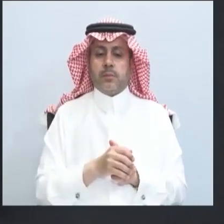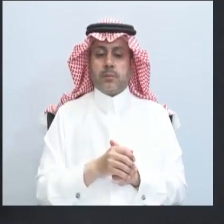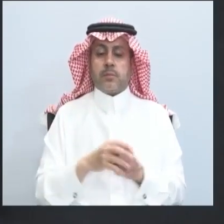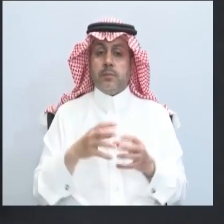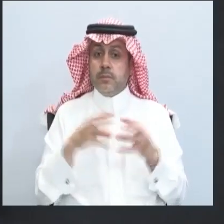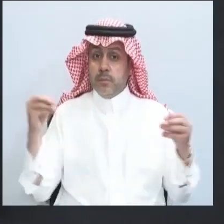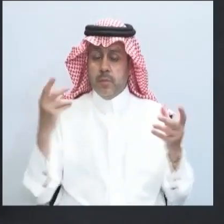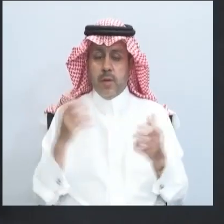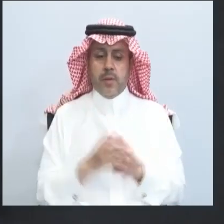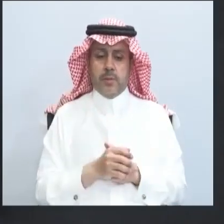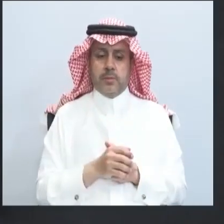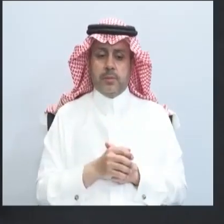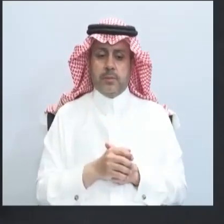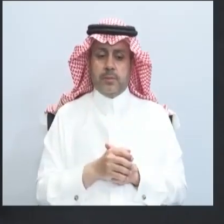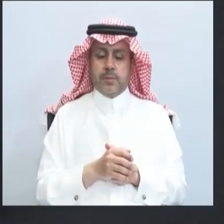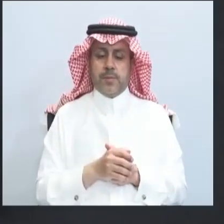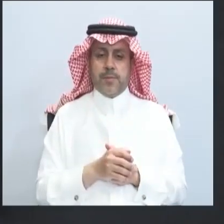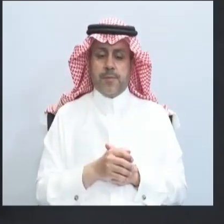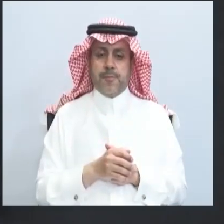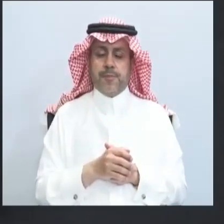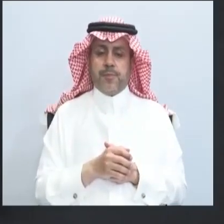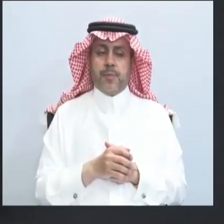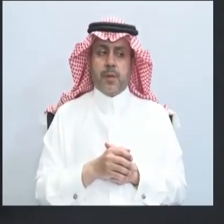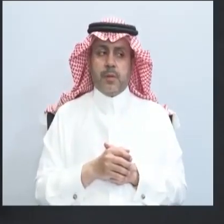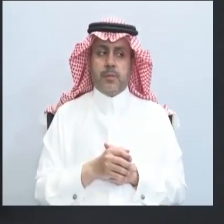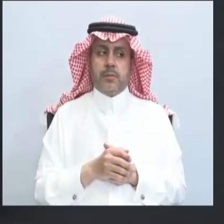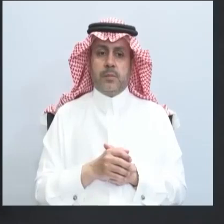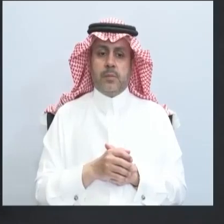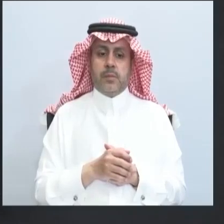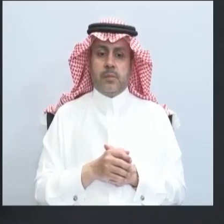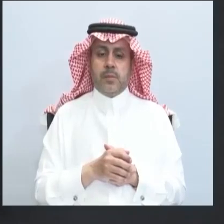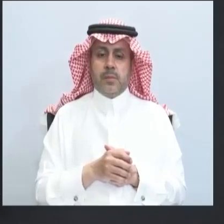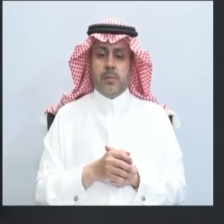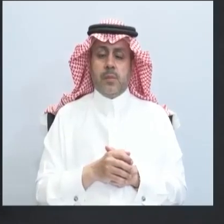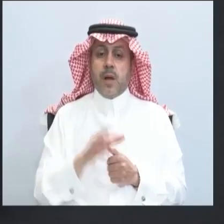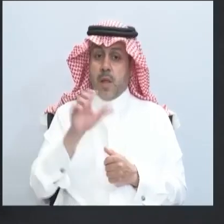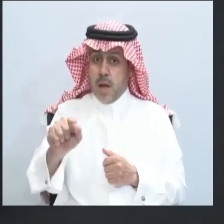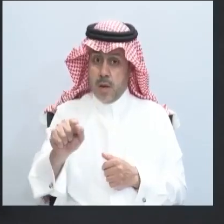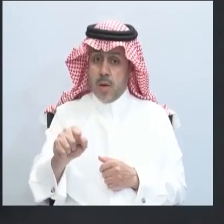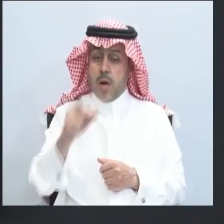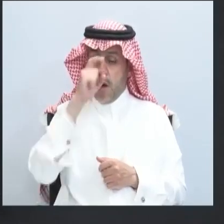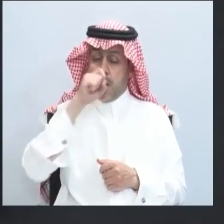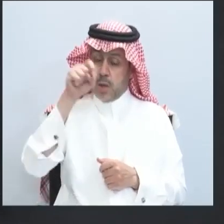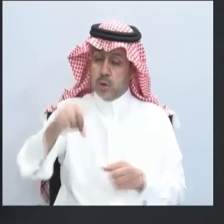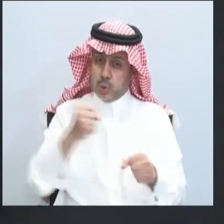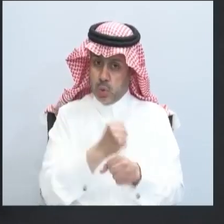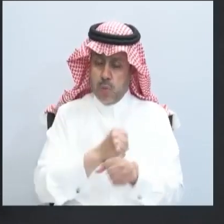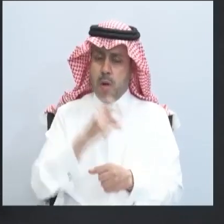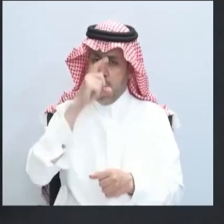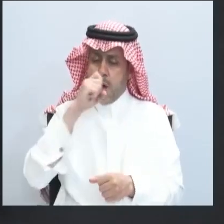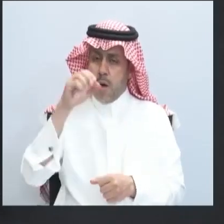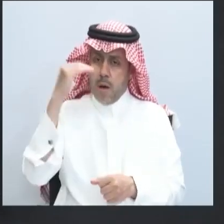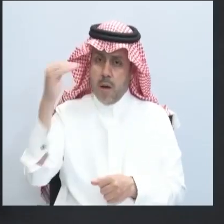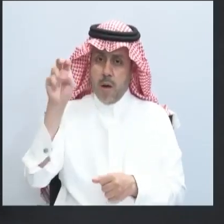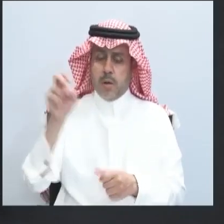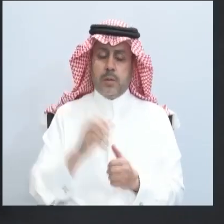بماذا كلمه حق ابنائي طلابنا الطالبه توحي بماذا اذا قلت هذا حق عليك ان تقوم به ان